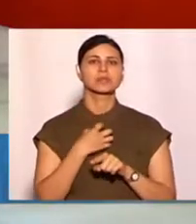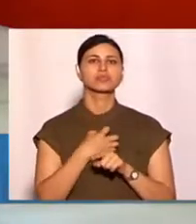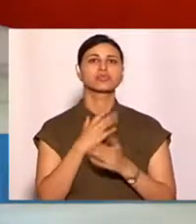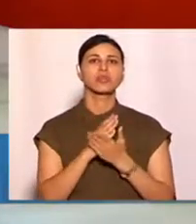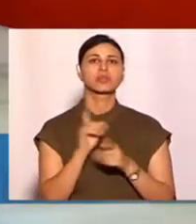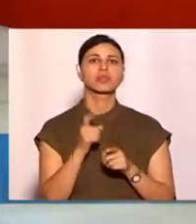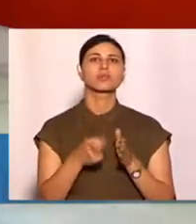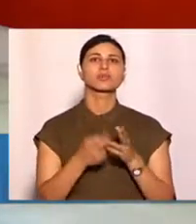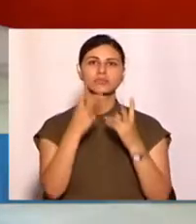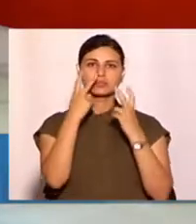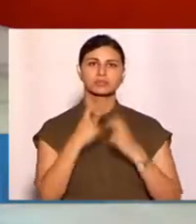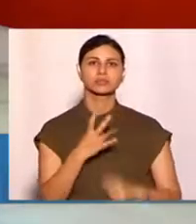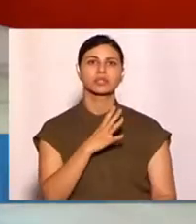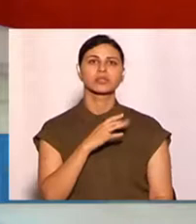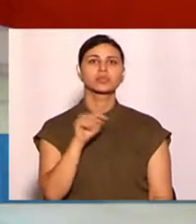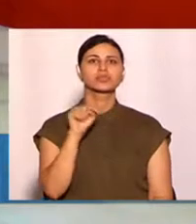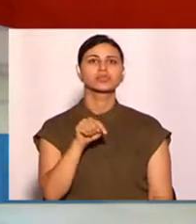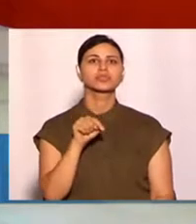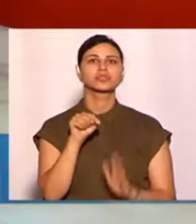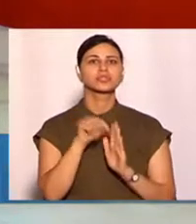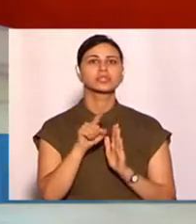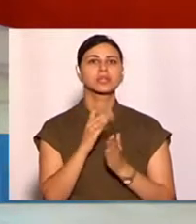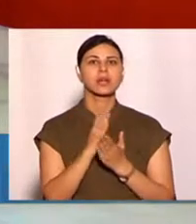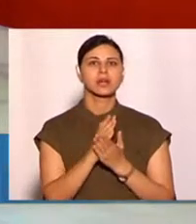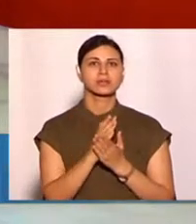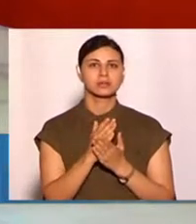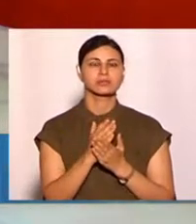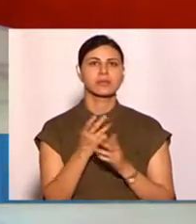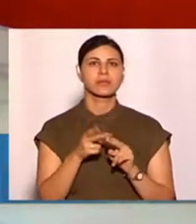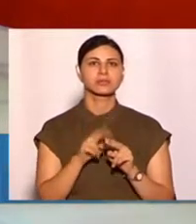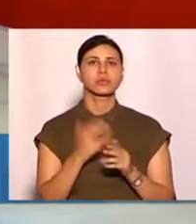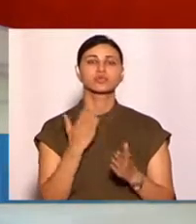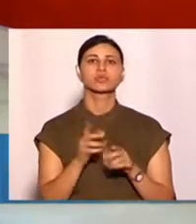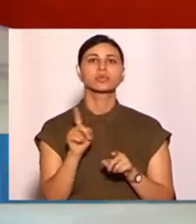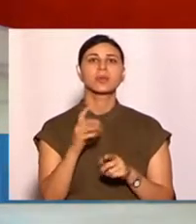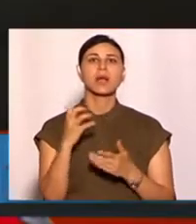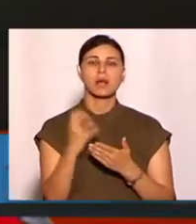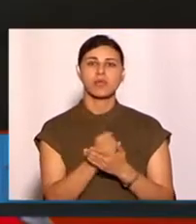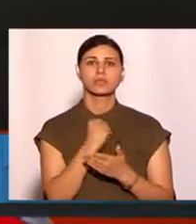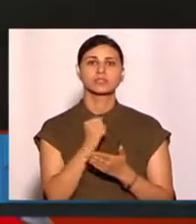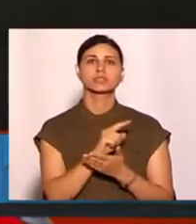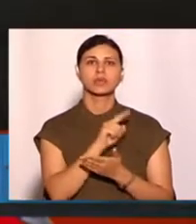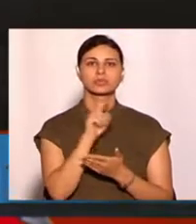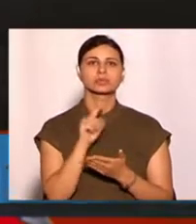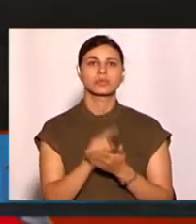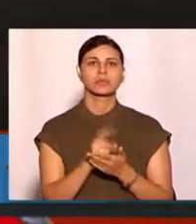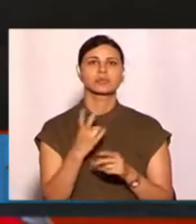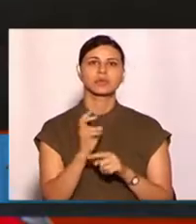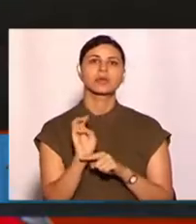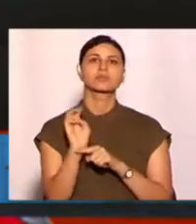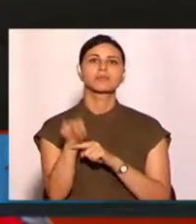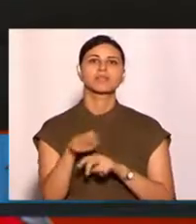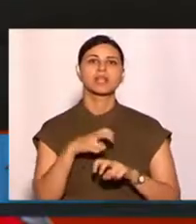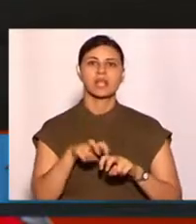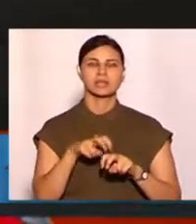რომ გამოკვლეული იყოს სითხის შემადგენლობა. რა არის შესაბამისად, თუ რამე აღმოვაჩინეთ, აუცილებელია, რომ მივიდეთ სტაციონარში